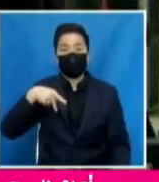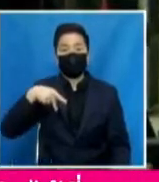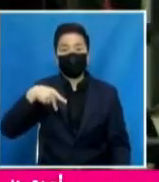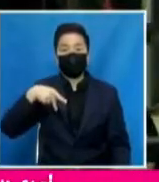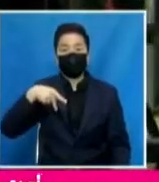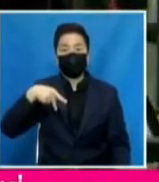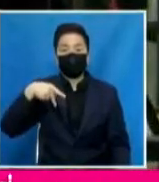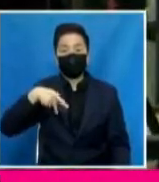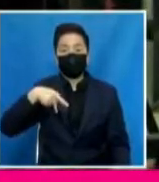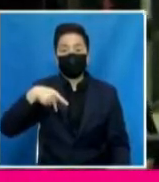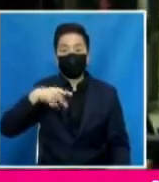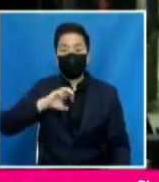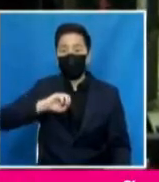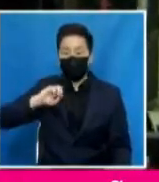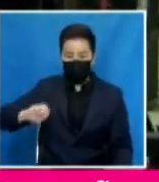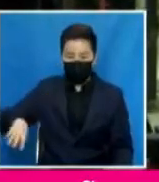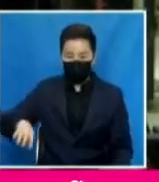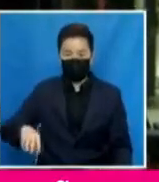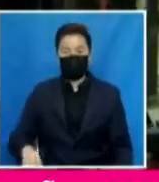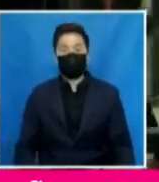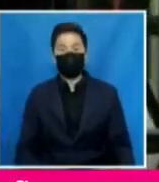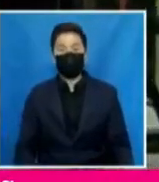พัน